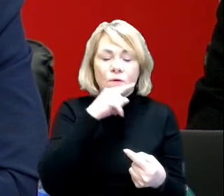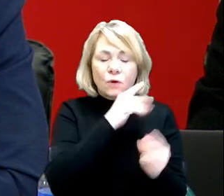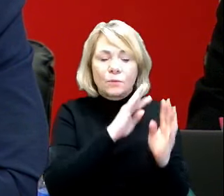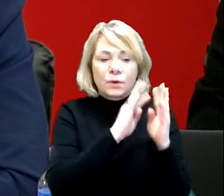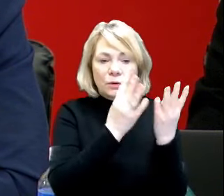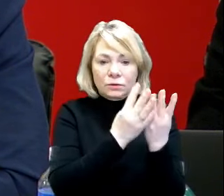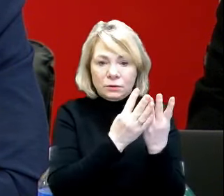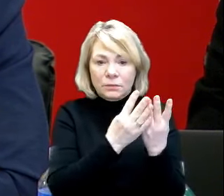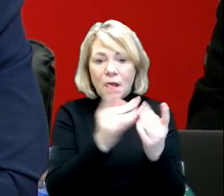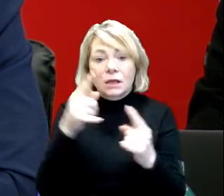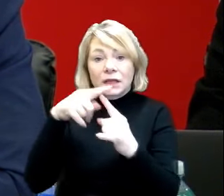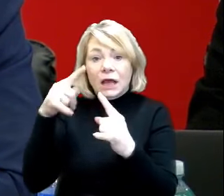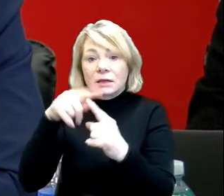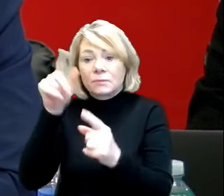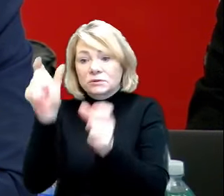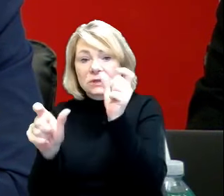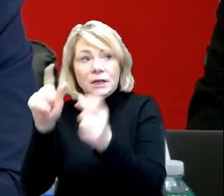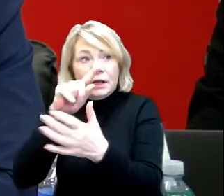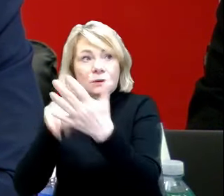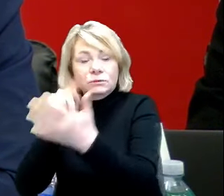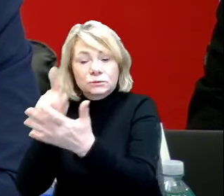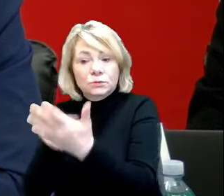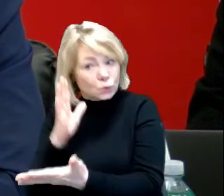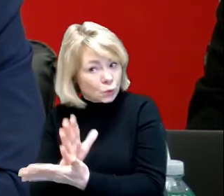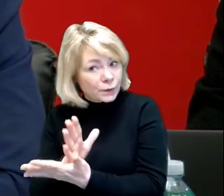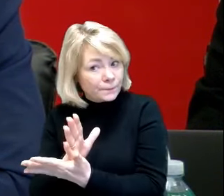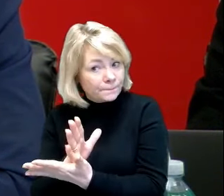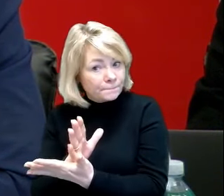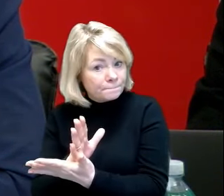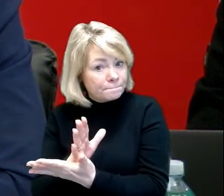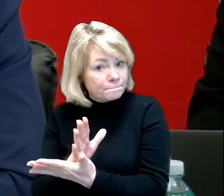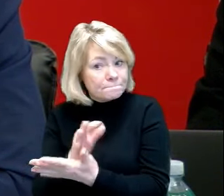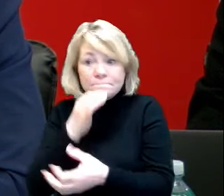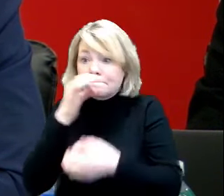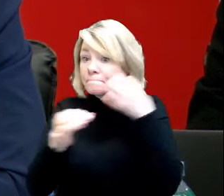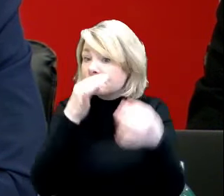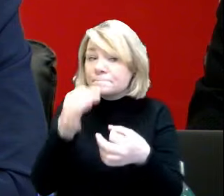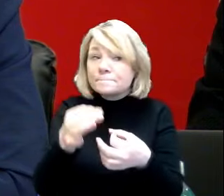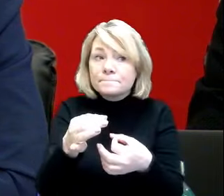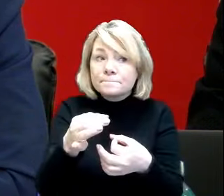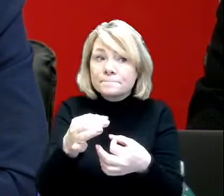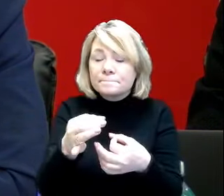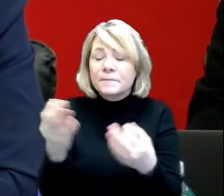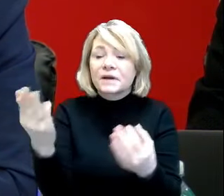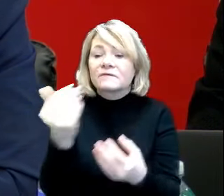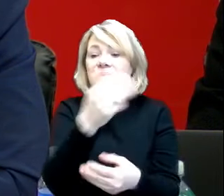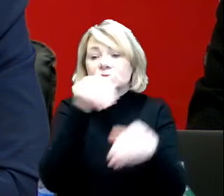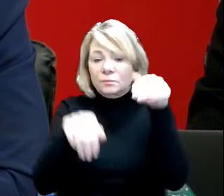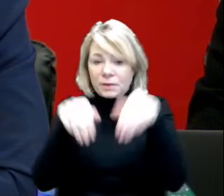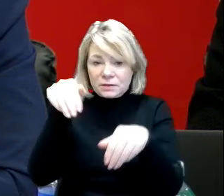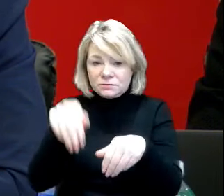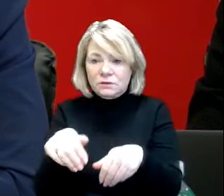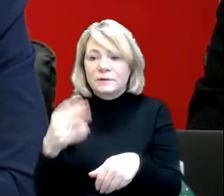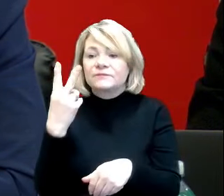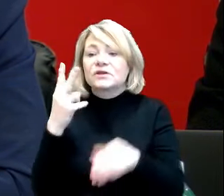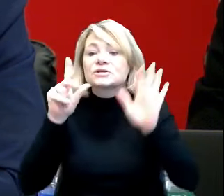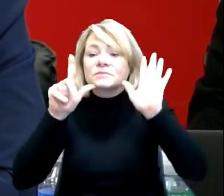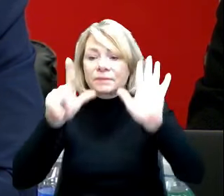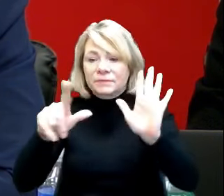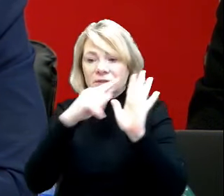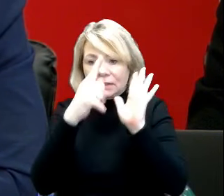nariai klausimų pranešėjui pasisakymų kviečiu balsuoti 27 klausimas